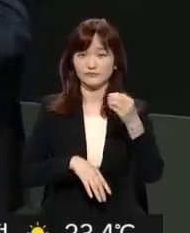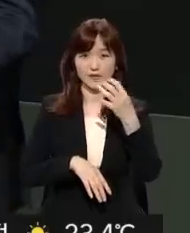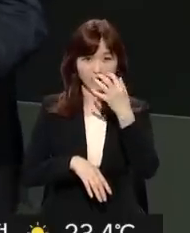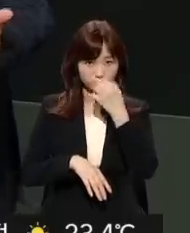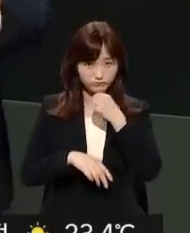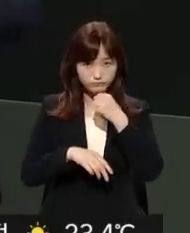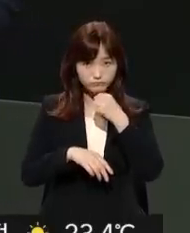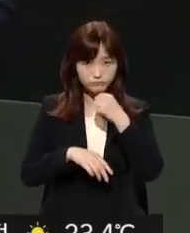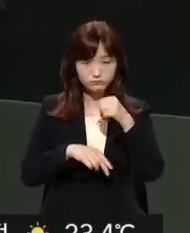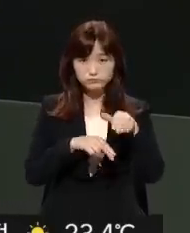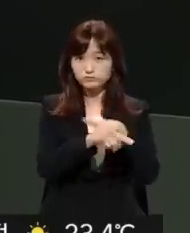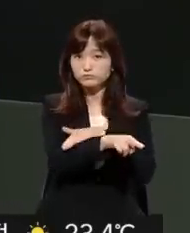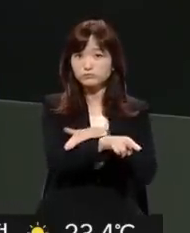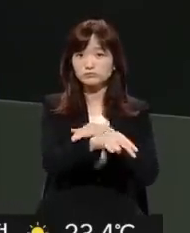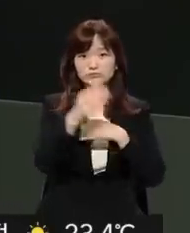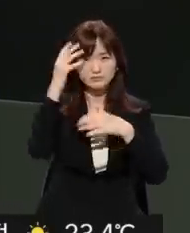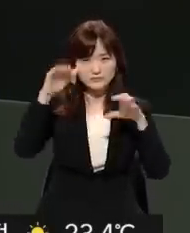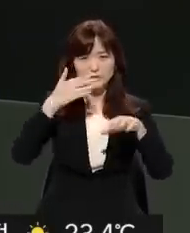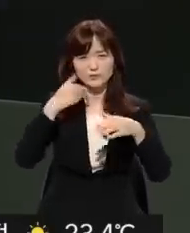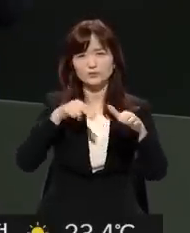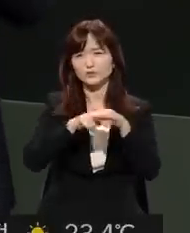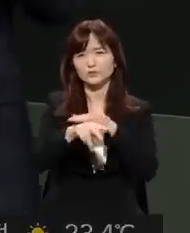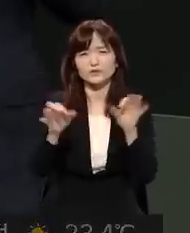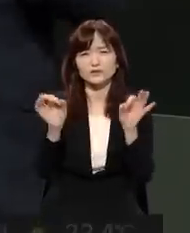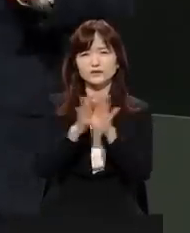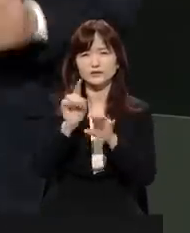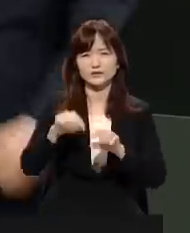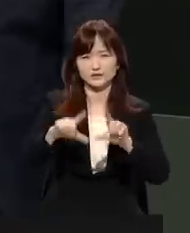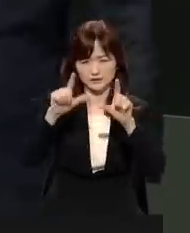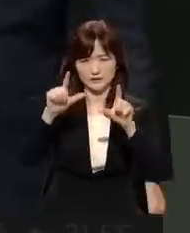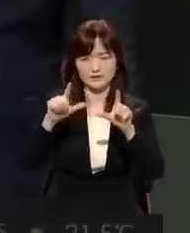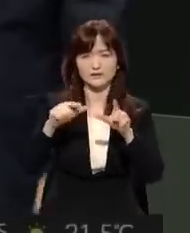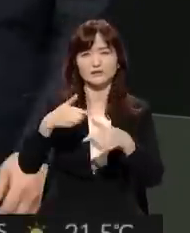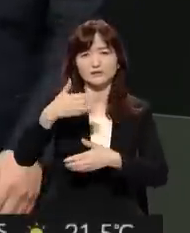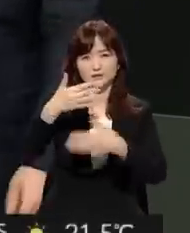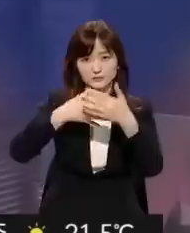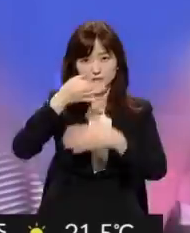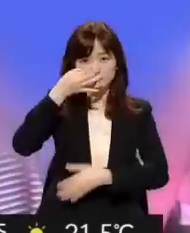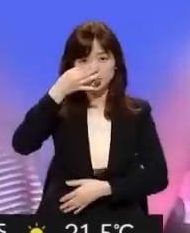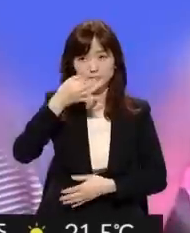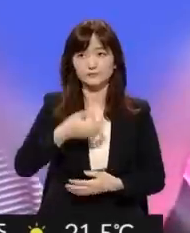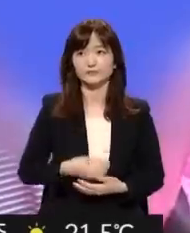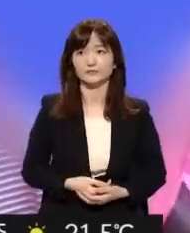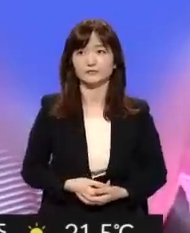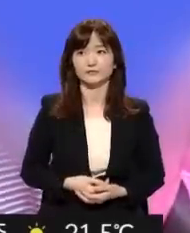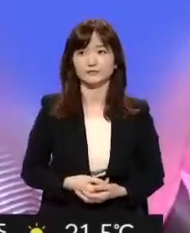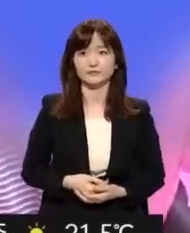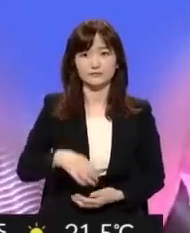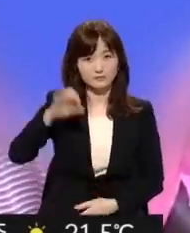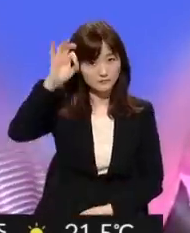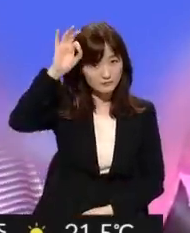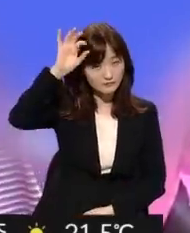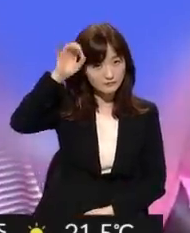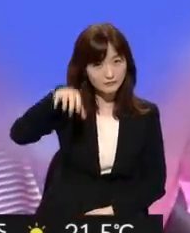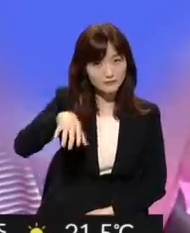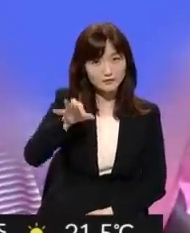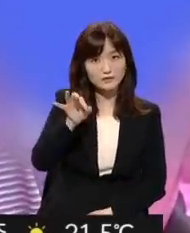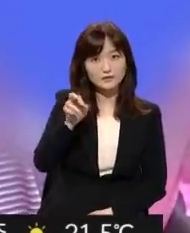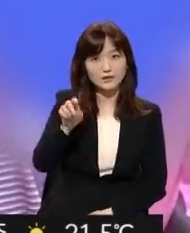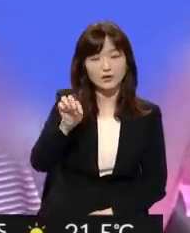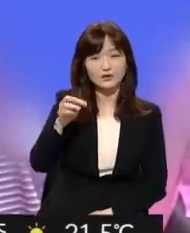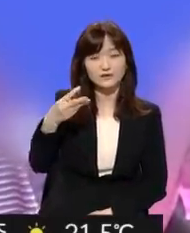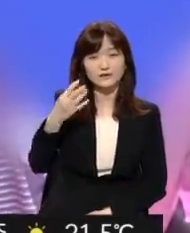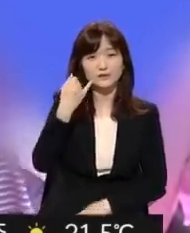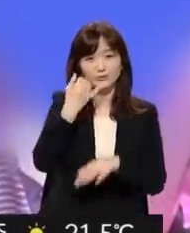꿀꺽입니다. 대한민국에서 먹튀가 사라지는 그날까지 영상 만나보시죠. 자, 포항 영일대